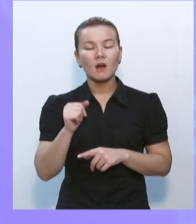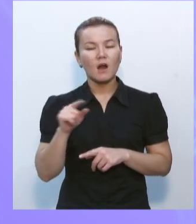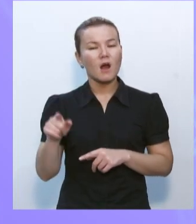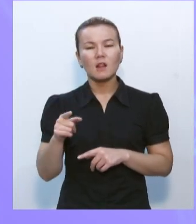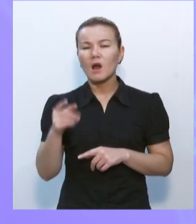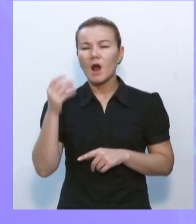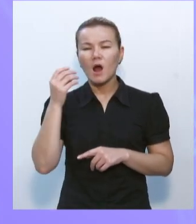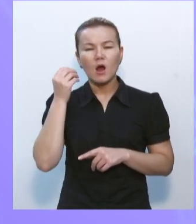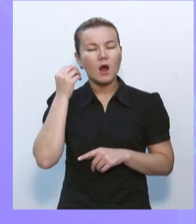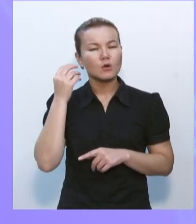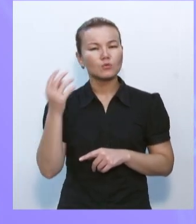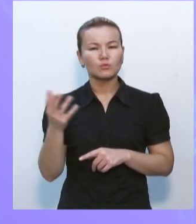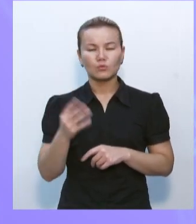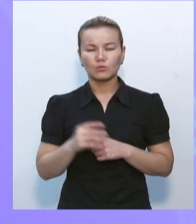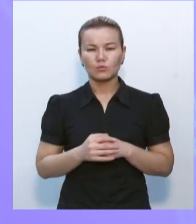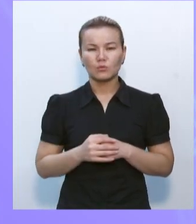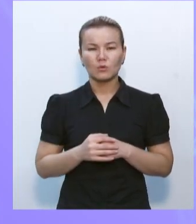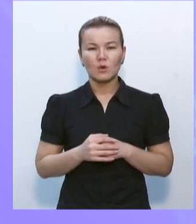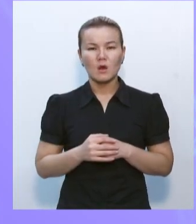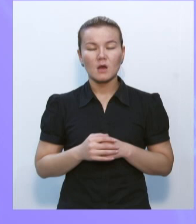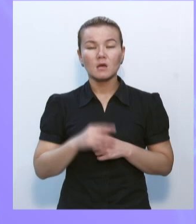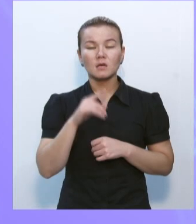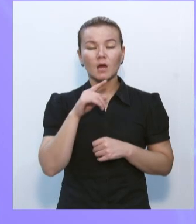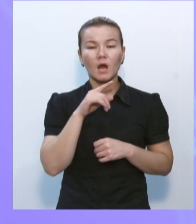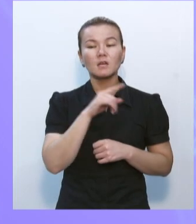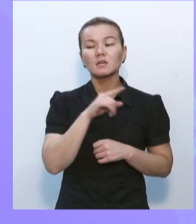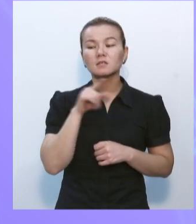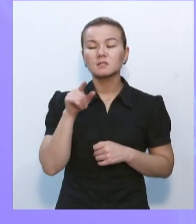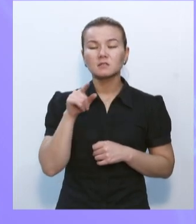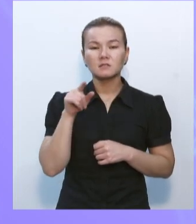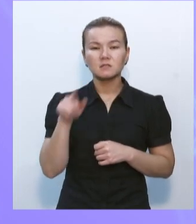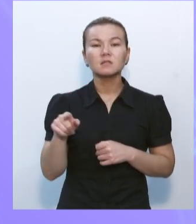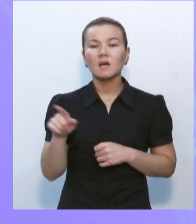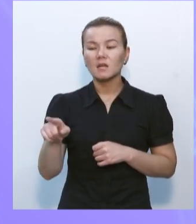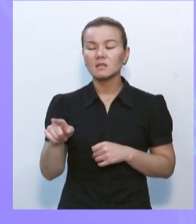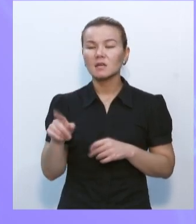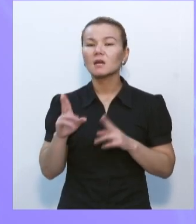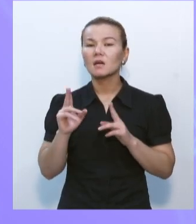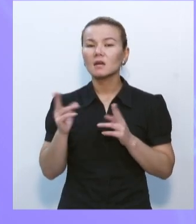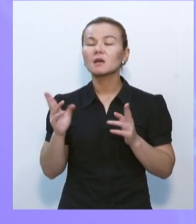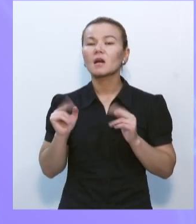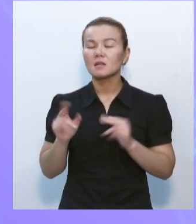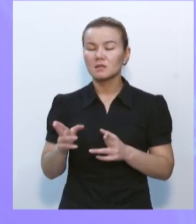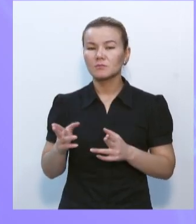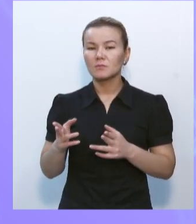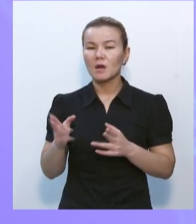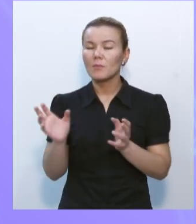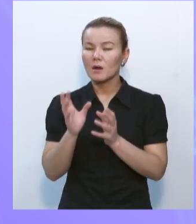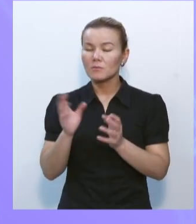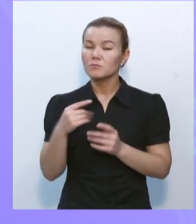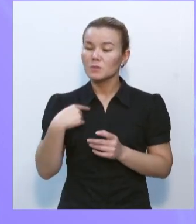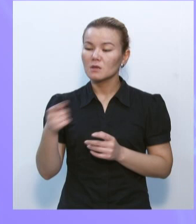абдан акылдуу. Сен аны кантип багасың? Мен ага сүт